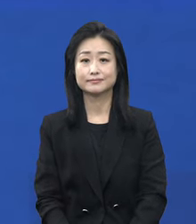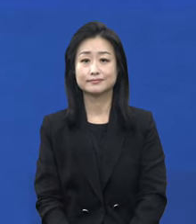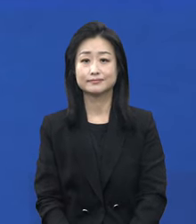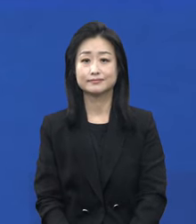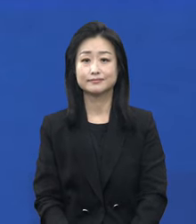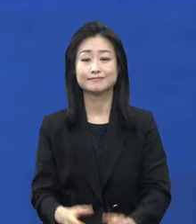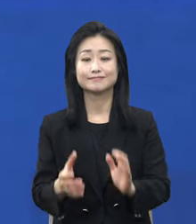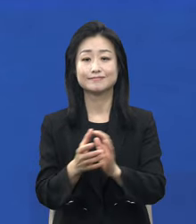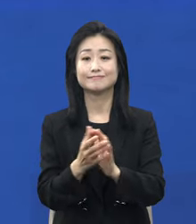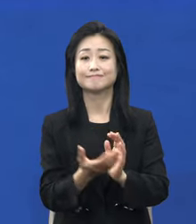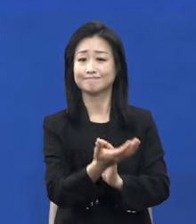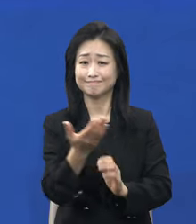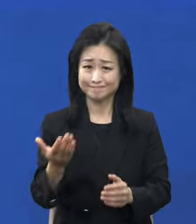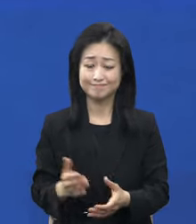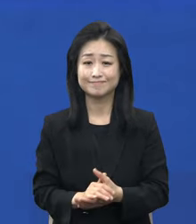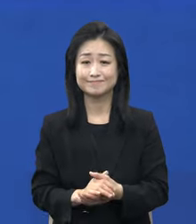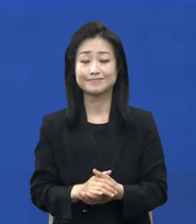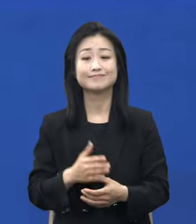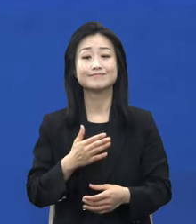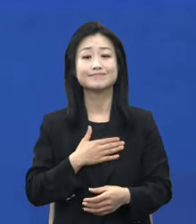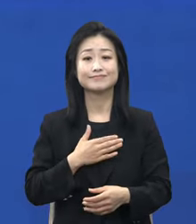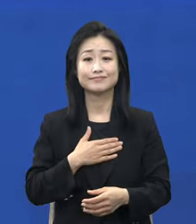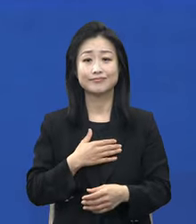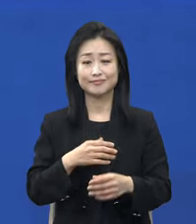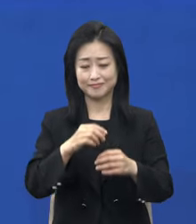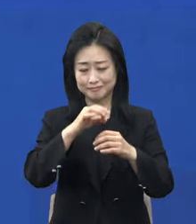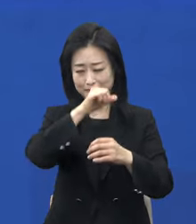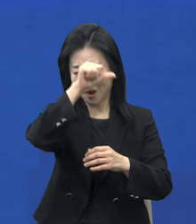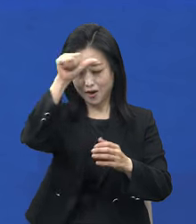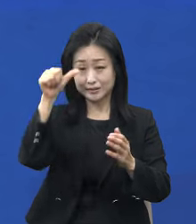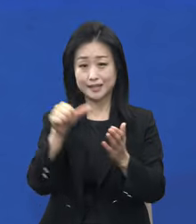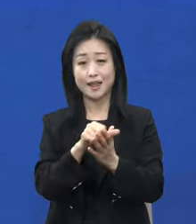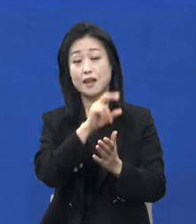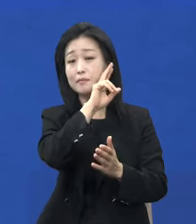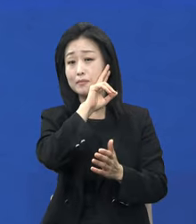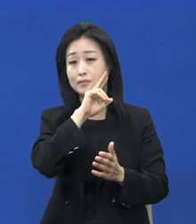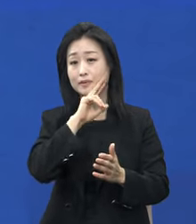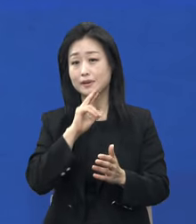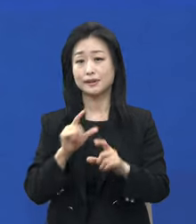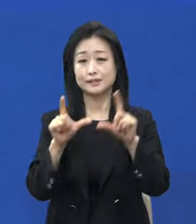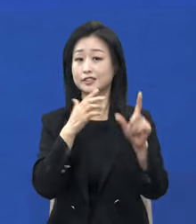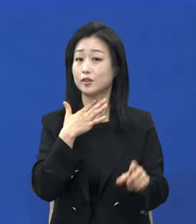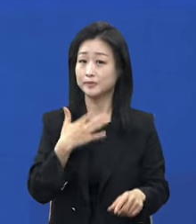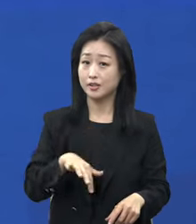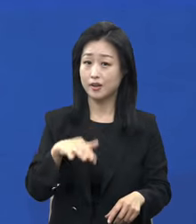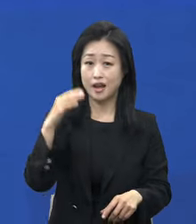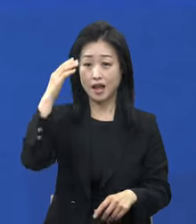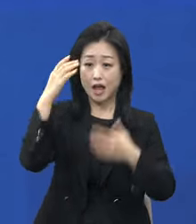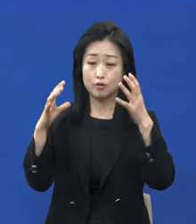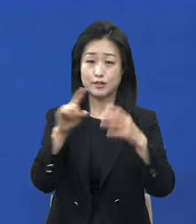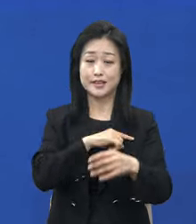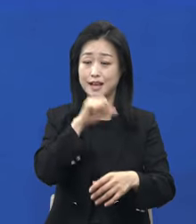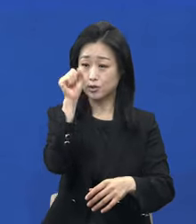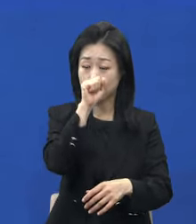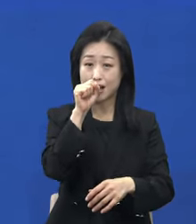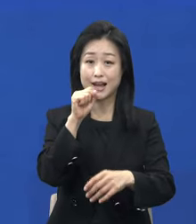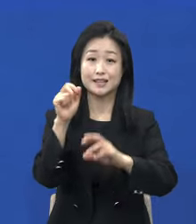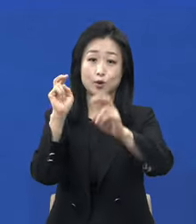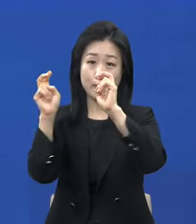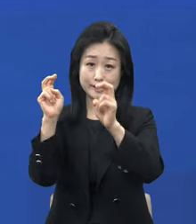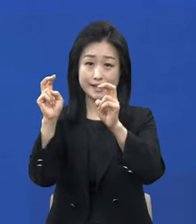동지 여러분, 저는 평생을 안락을 쫓아 살지 않았습니다. 대한민국에서 제일 좋다고는